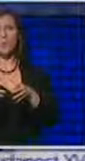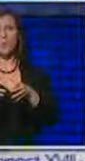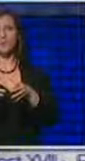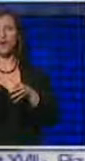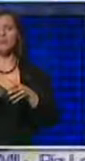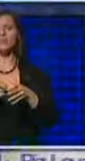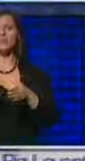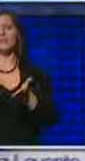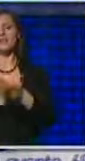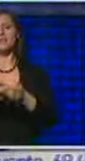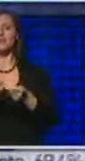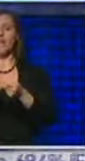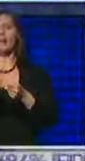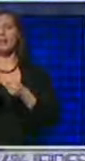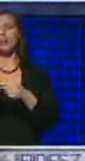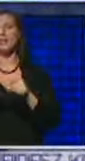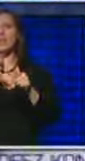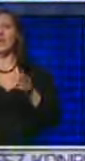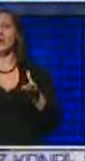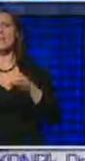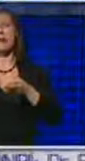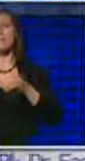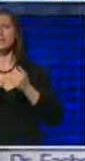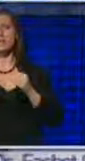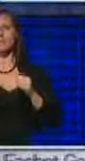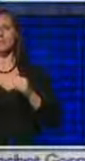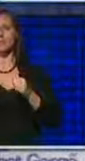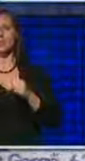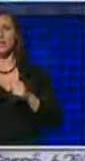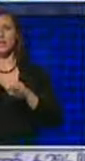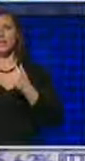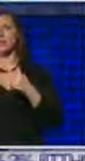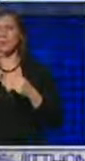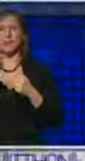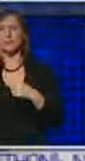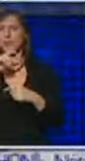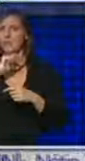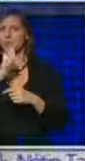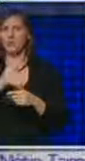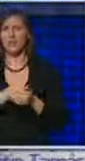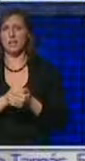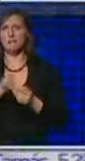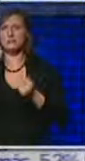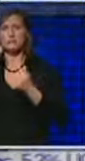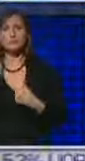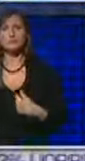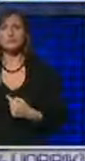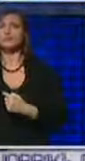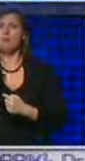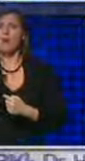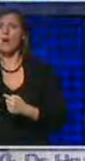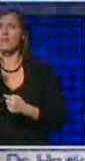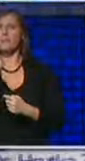képesek irányítani, uralni. Na most ez a bázisdemokratikus elvekből adódóan úgy tűnik, hogy ez nem volt sikeres, és azt is gondolom, hogy a maga